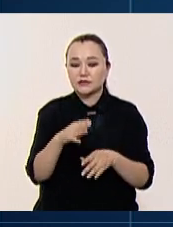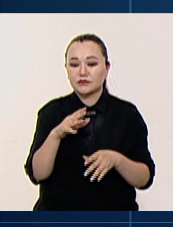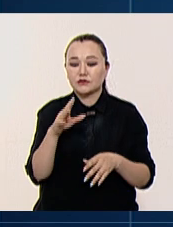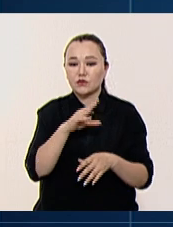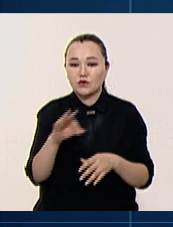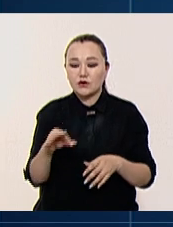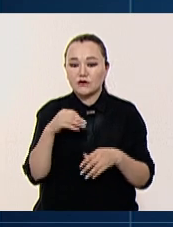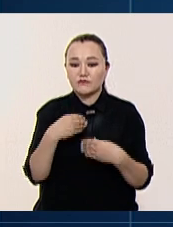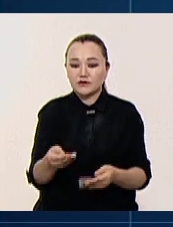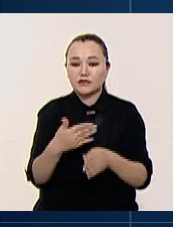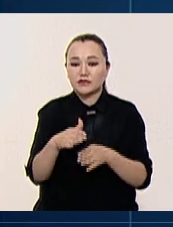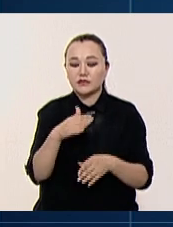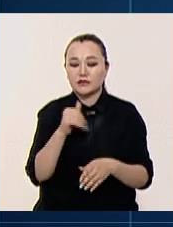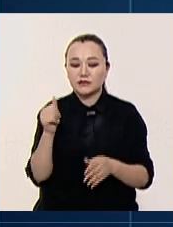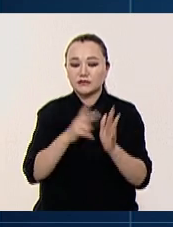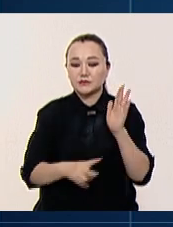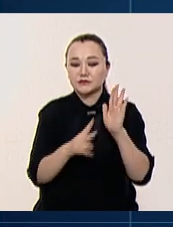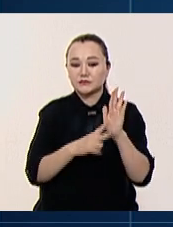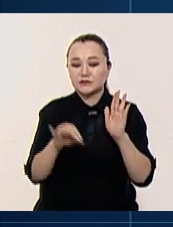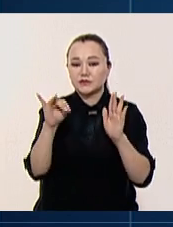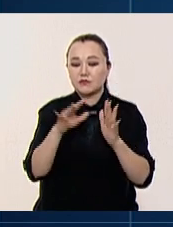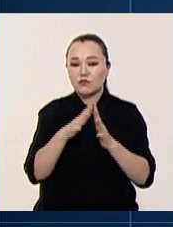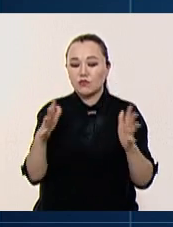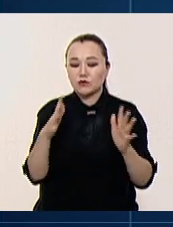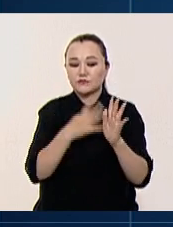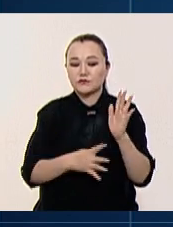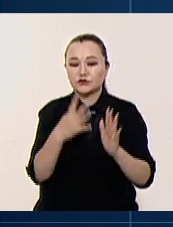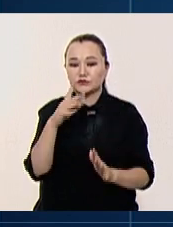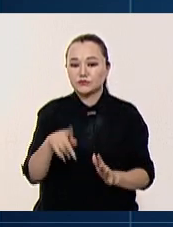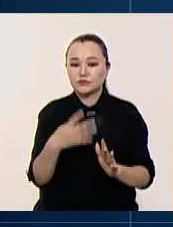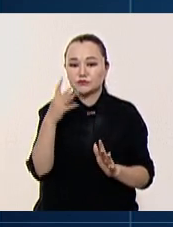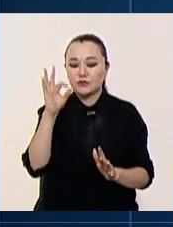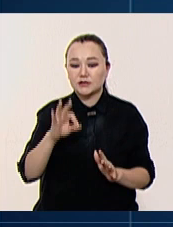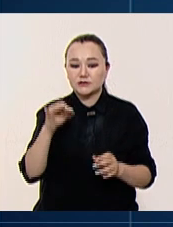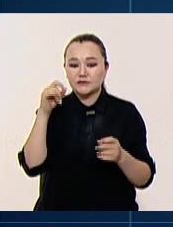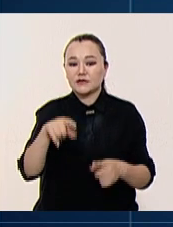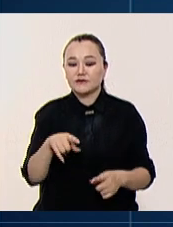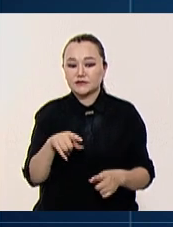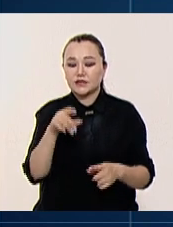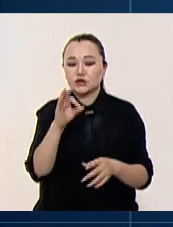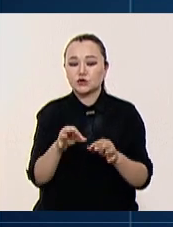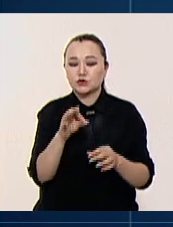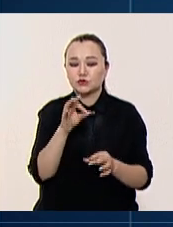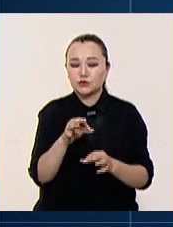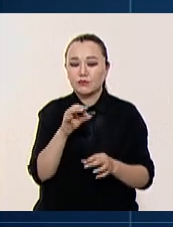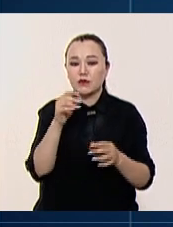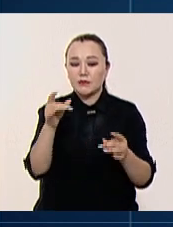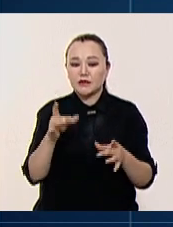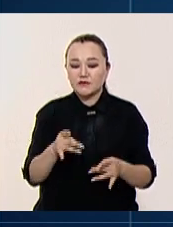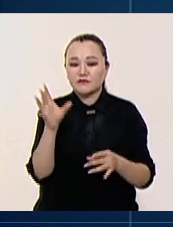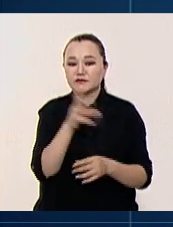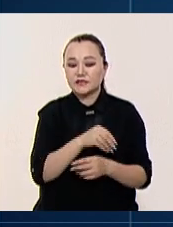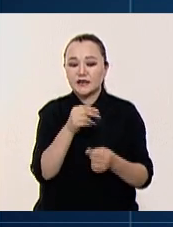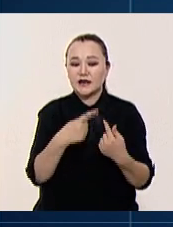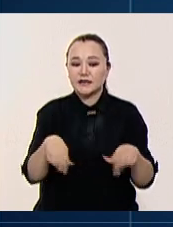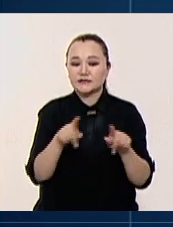выдали казахстанцам займы, равные 77% и более 94% от активов соответственно. Судный портфель всех казахстанских